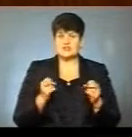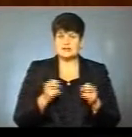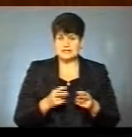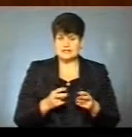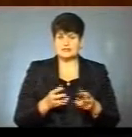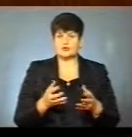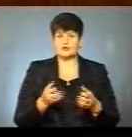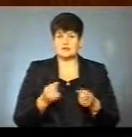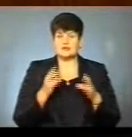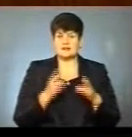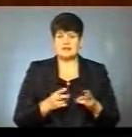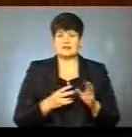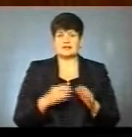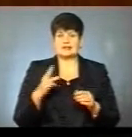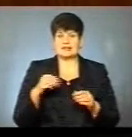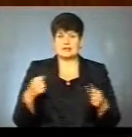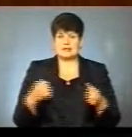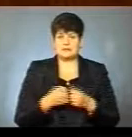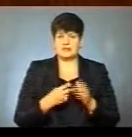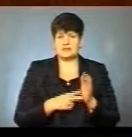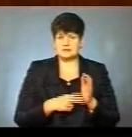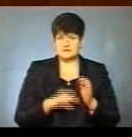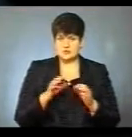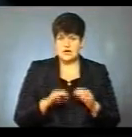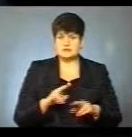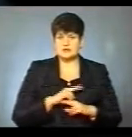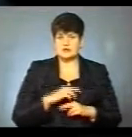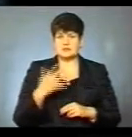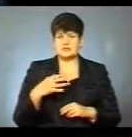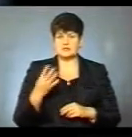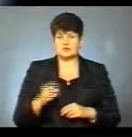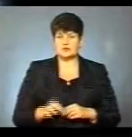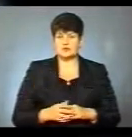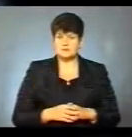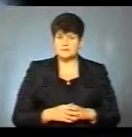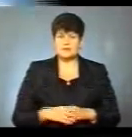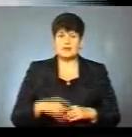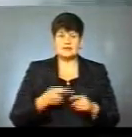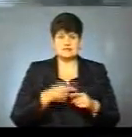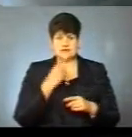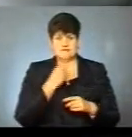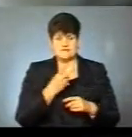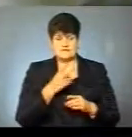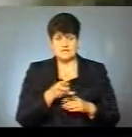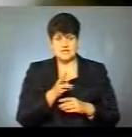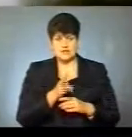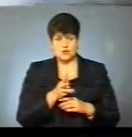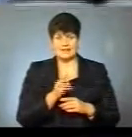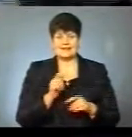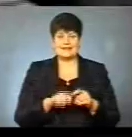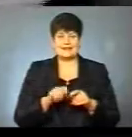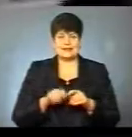на 70%, а смертності на 54%. Це відео тестів Американського страхового інституту